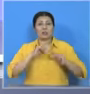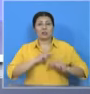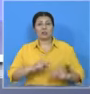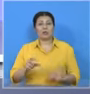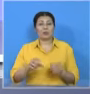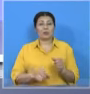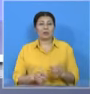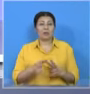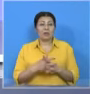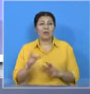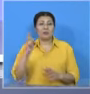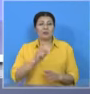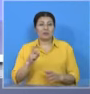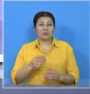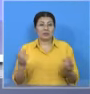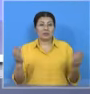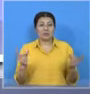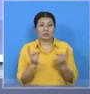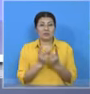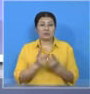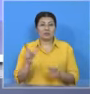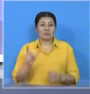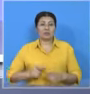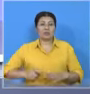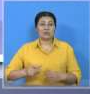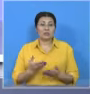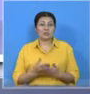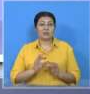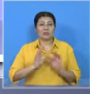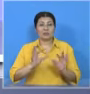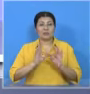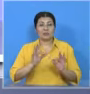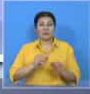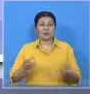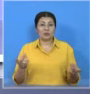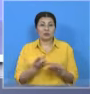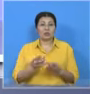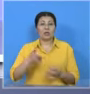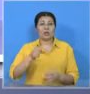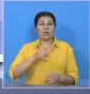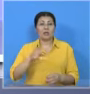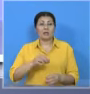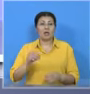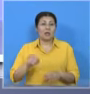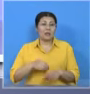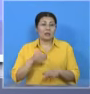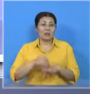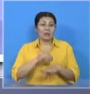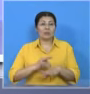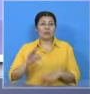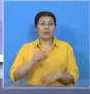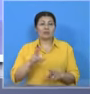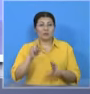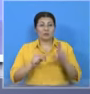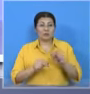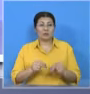встретился с жителями сел Кункудык и Тулыбай. Сельчане рассказали о потребности в голубом топливе. Аким области пообещал, что до осени будут